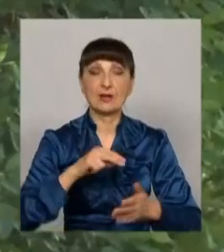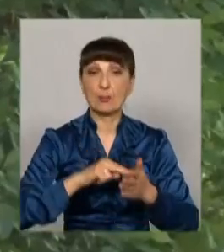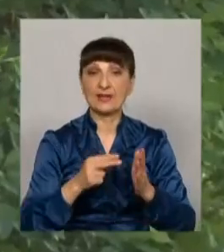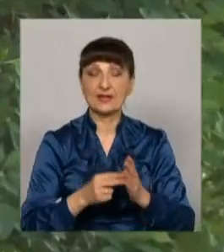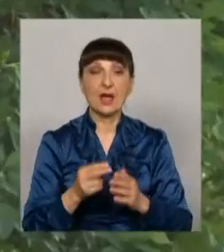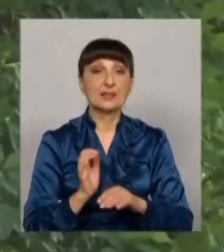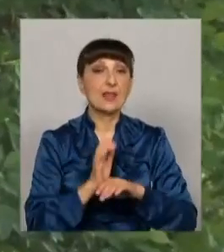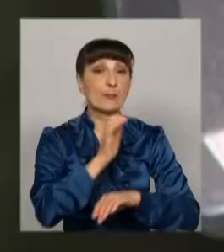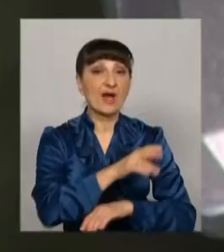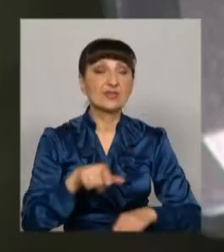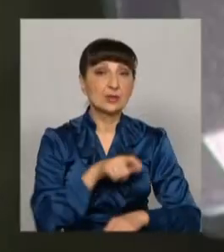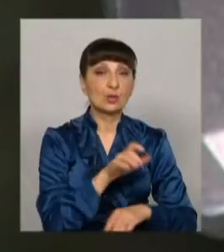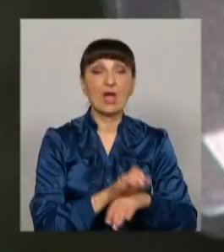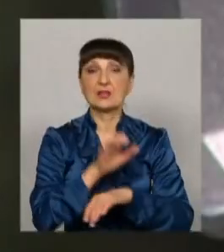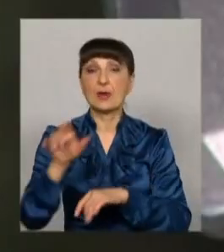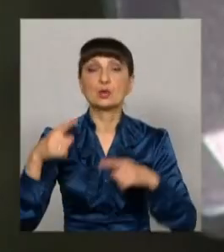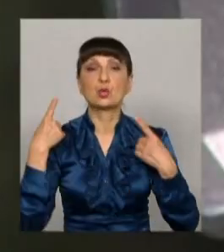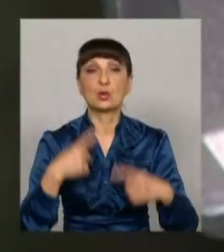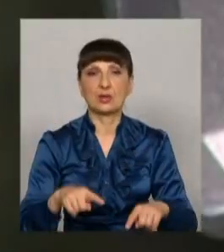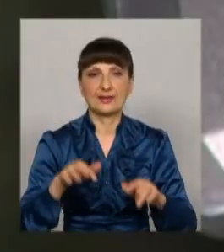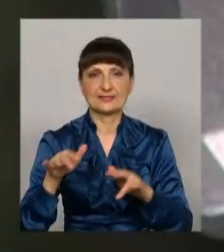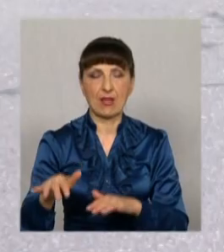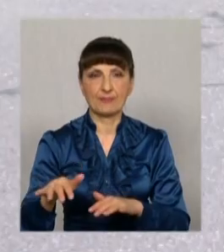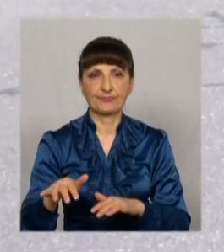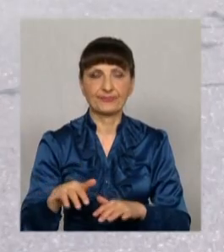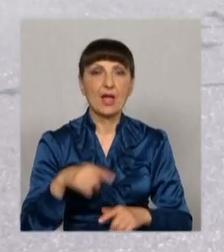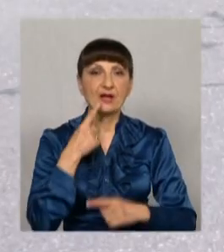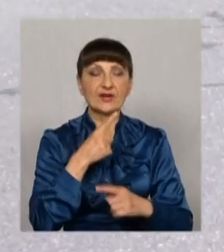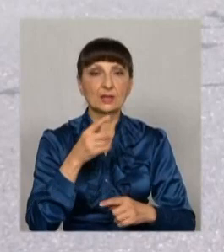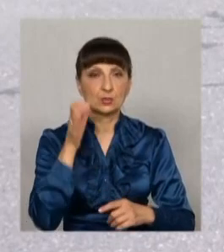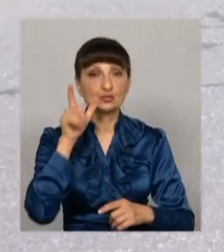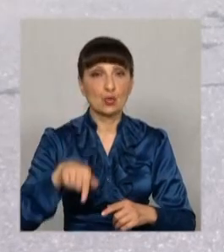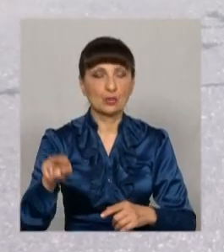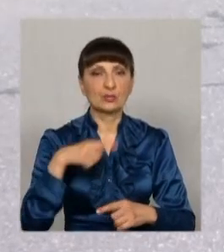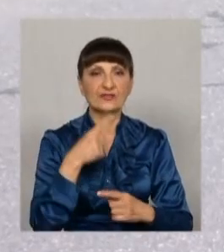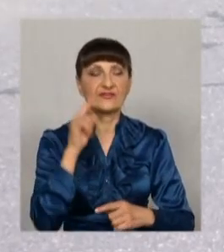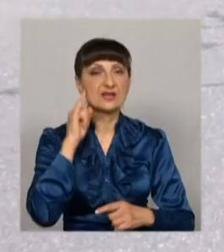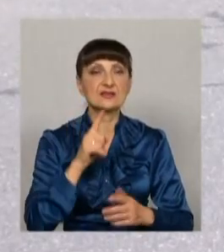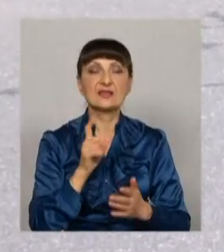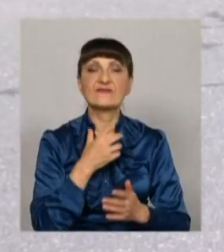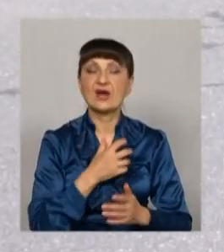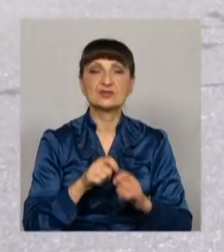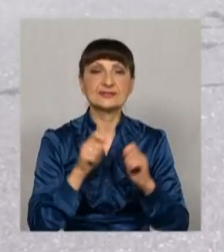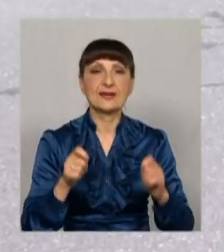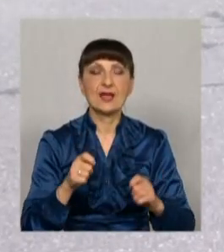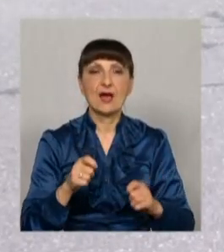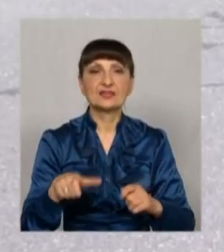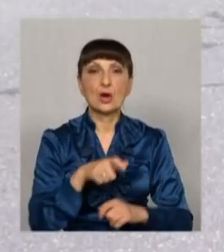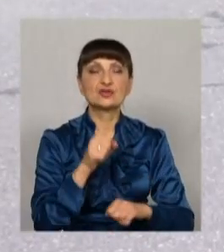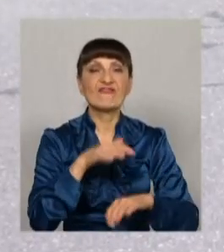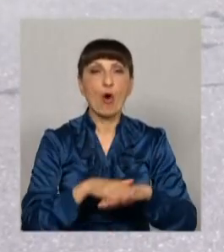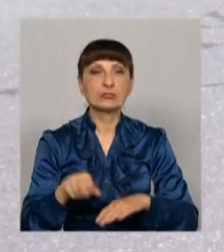планировалось направить на дороги, направили на другие цели. При этом, как утверждает эксперт, в Казахстане важно создать дорожный фонд. Увеличить